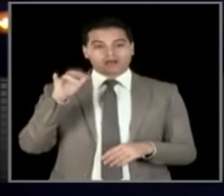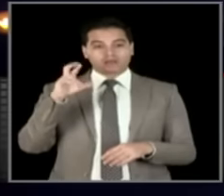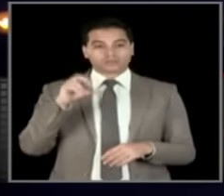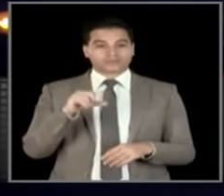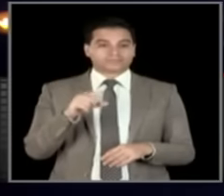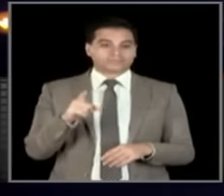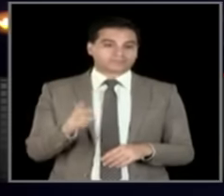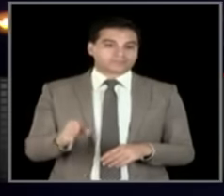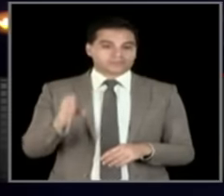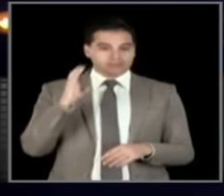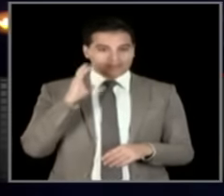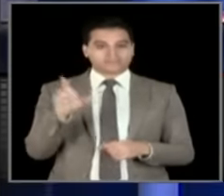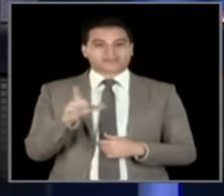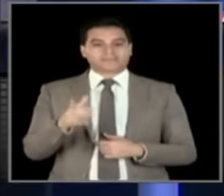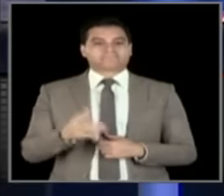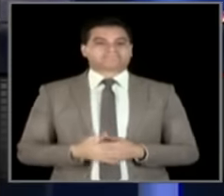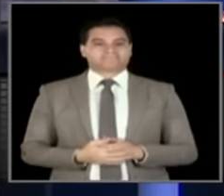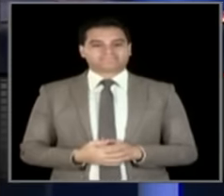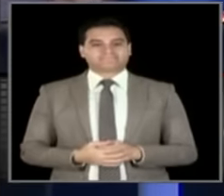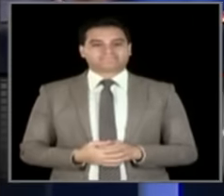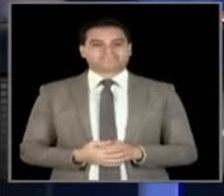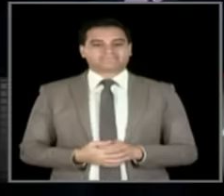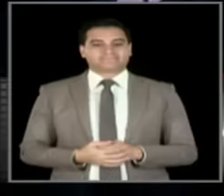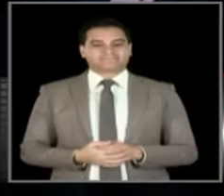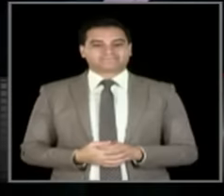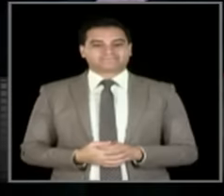عزة إجابة صحيحة.